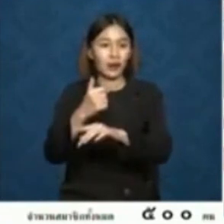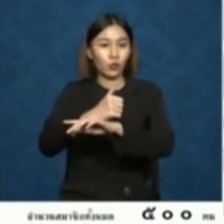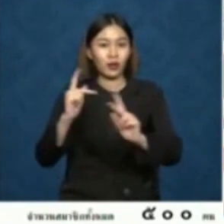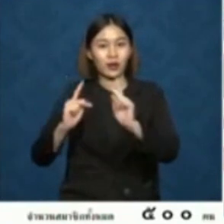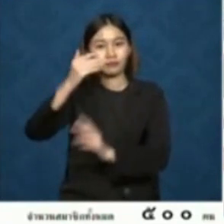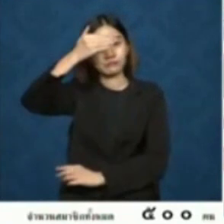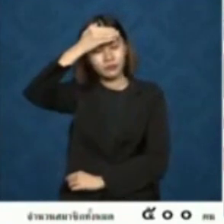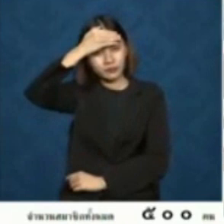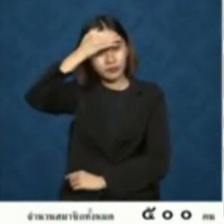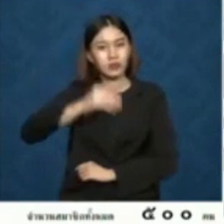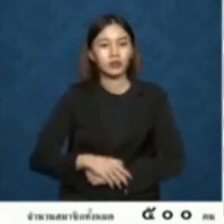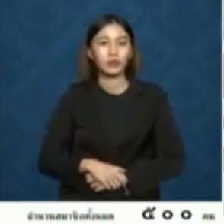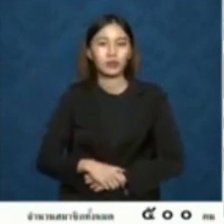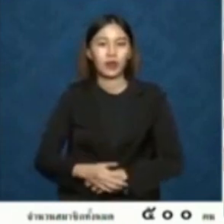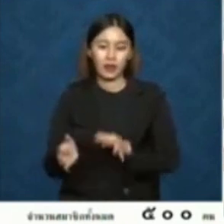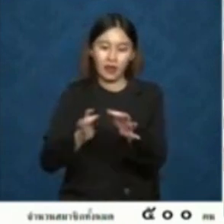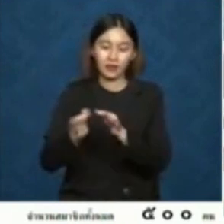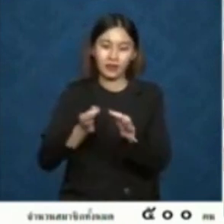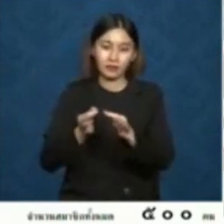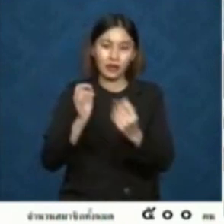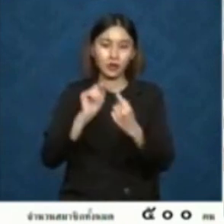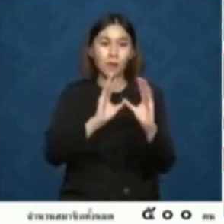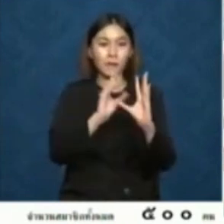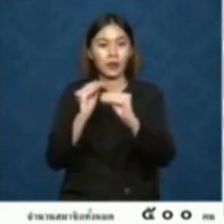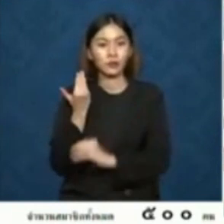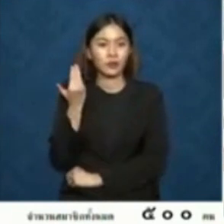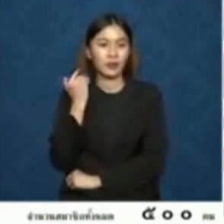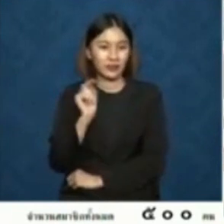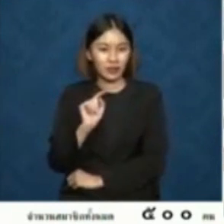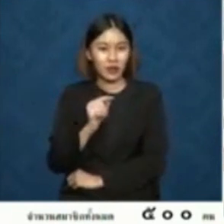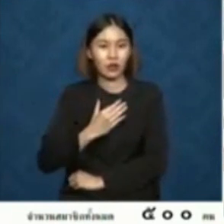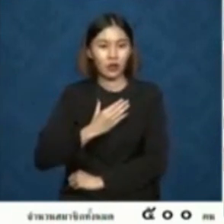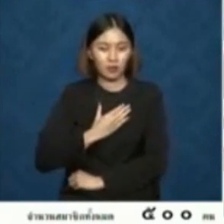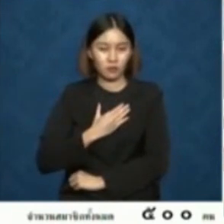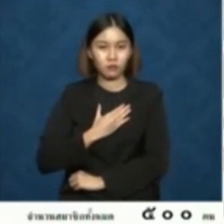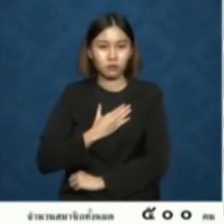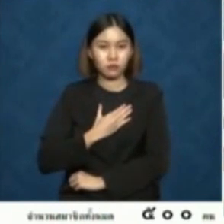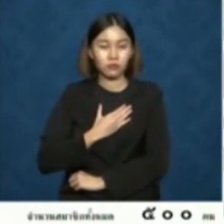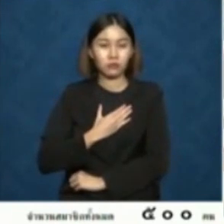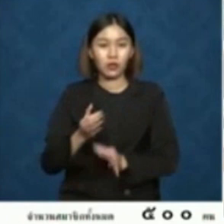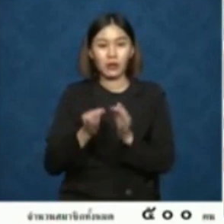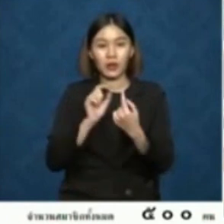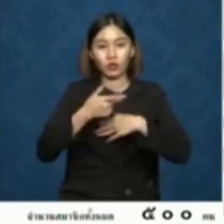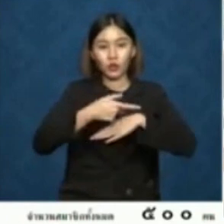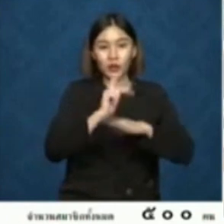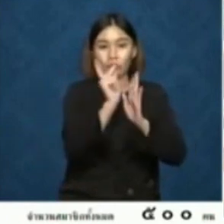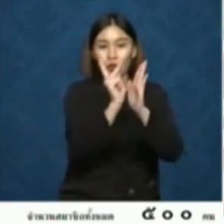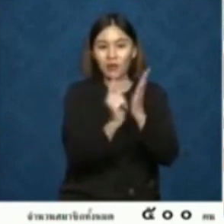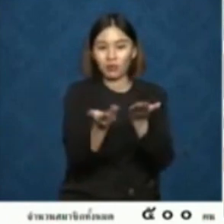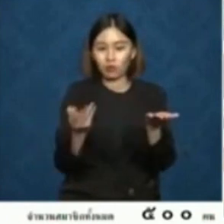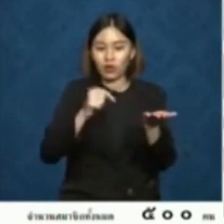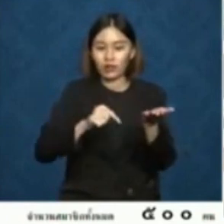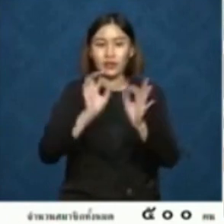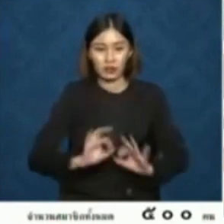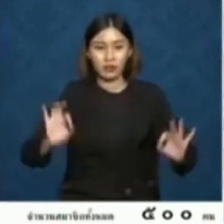ที่ท่านรัฐมนตรีชาดาไทเศษได้อธิบายชี้แจงในที่ประชุมเมื่อสักครู่นะครับผมต้องกราบเรียนท่านประธานว่ากฎหม